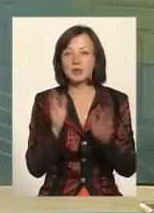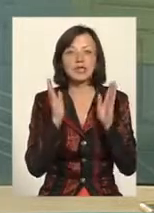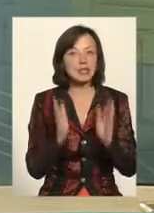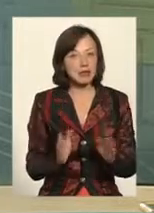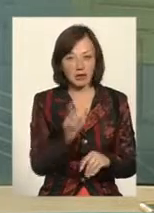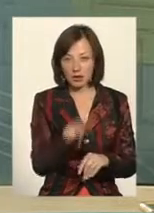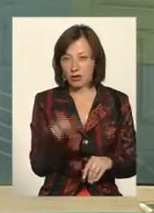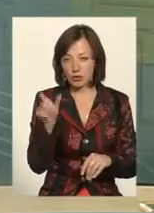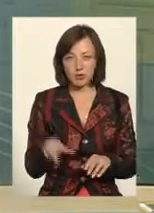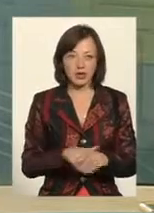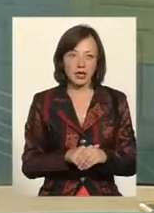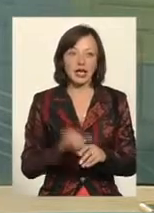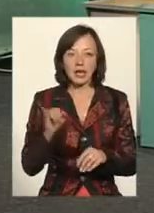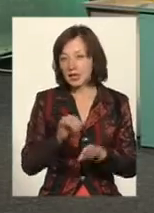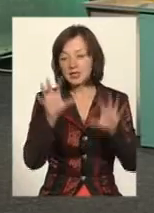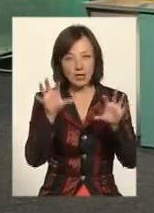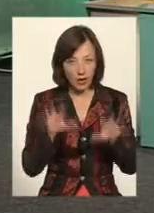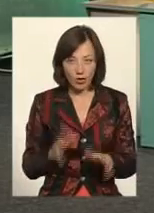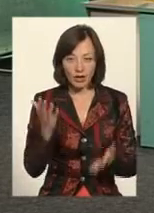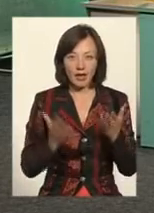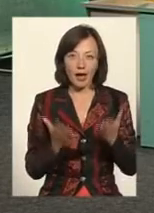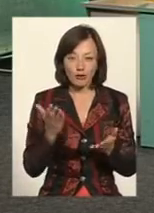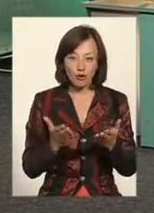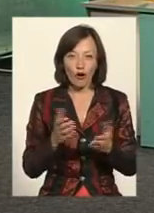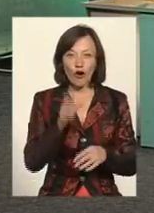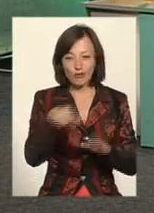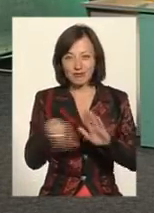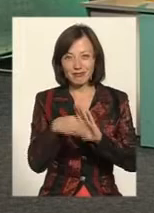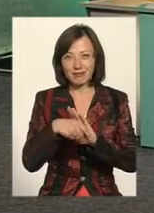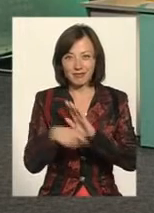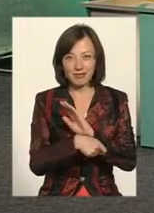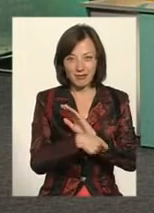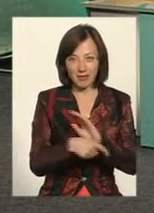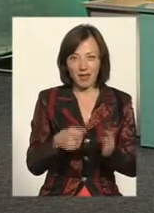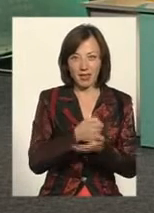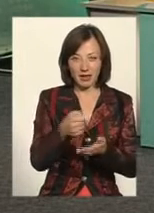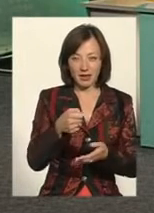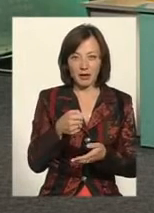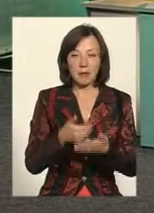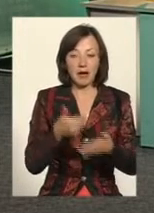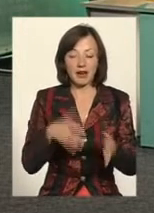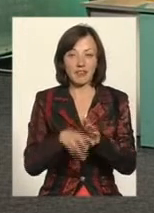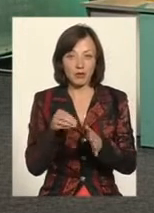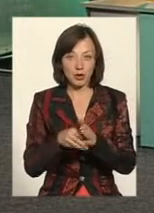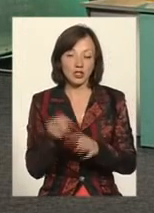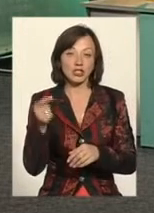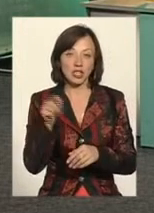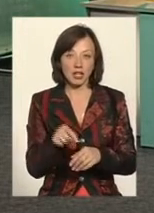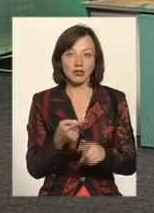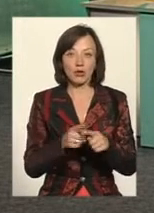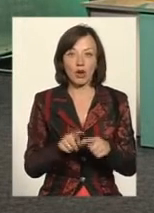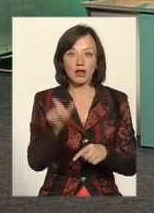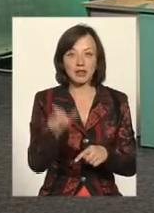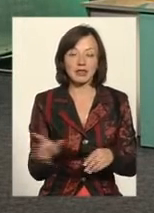Розумієте. Потрібно інформацію моніторити. Якщо Гречкосій проявляє свою таку бурну реакцію перед виборами, значить цього кандидата